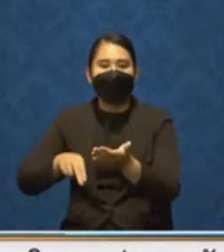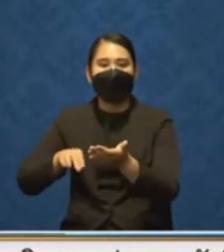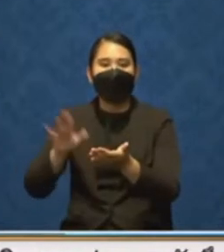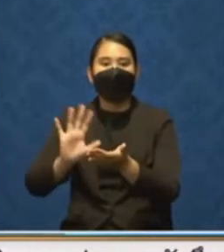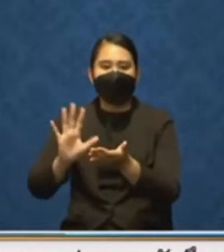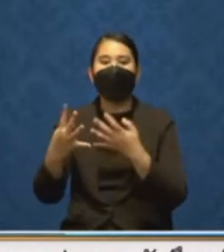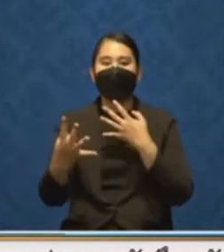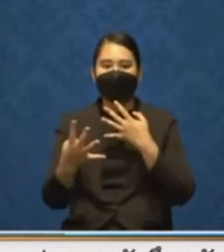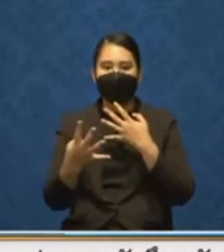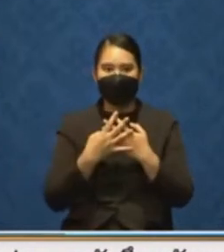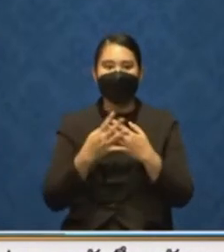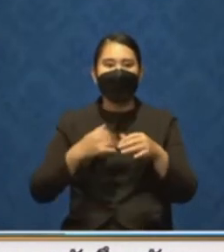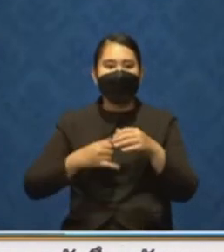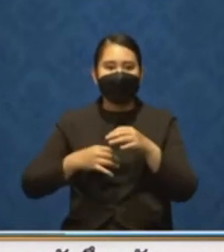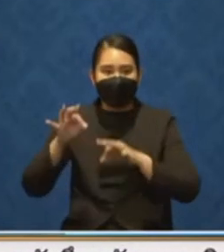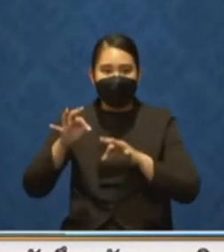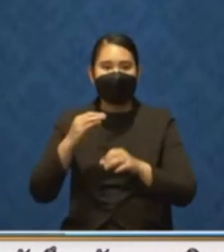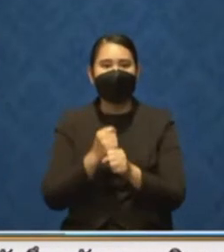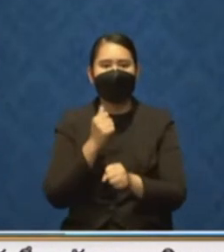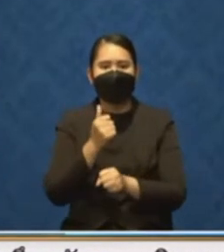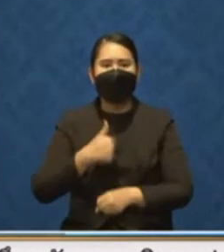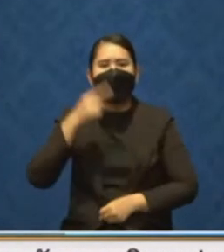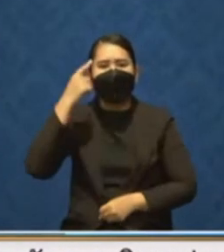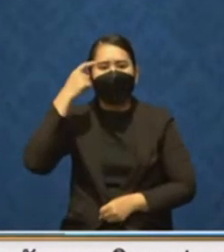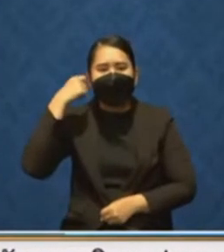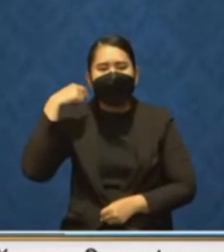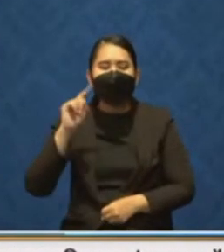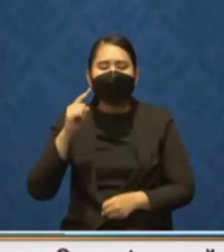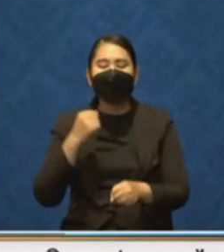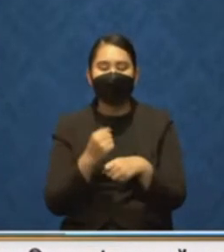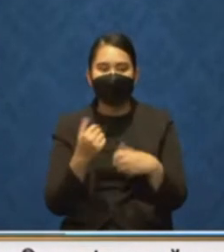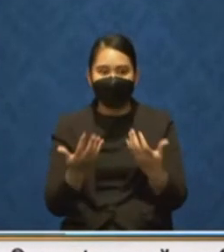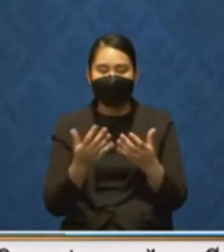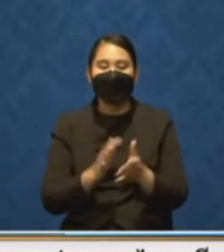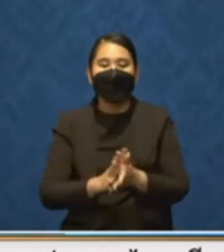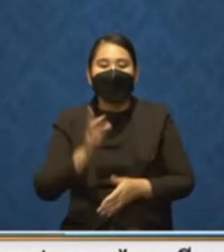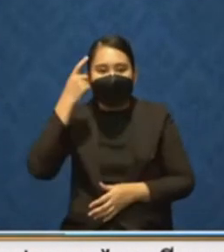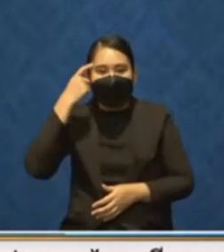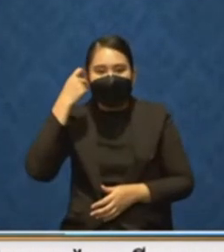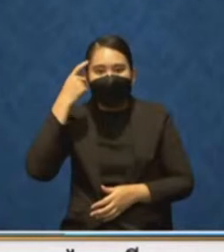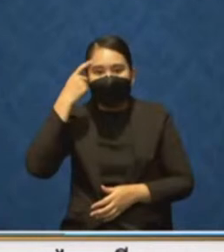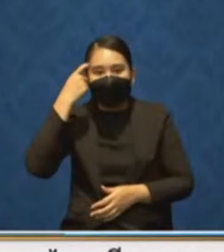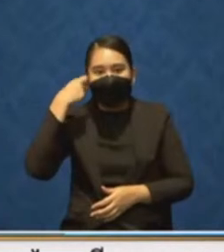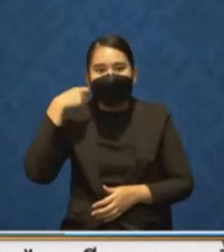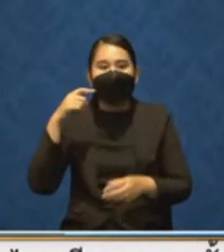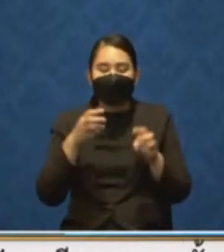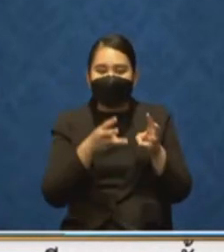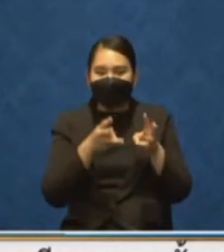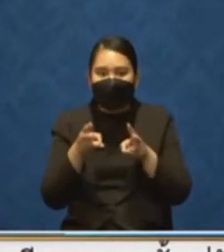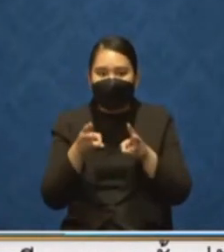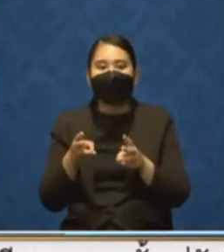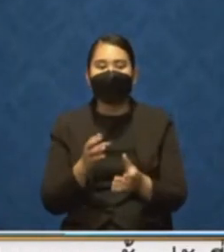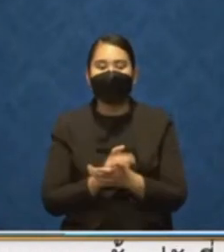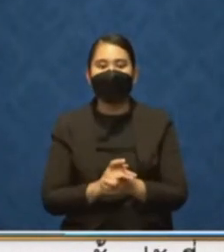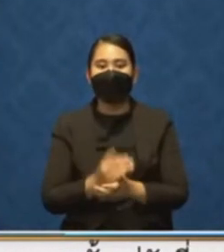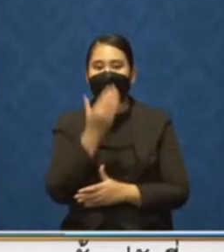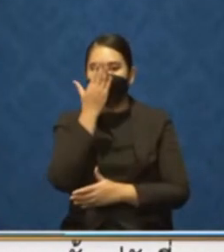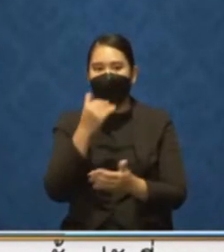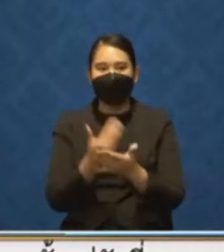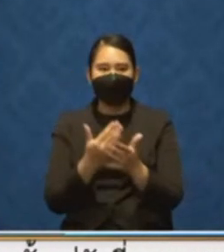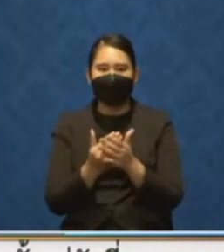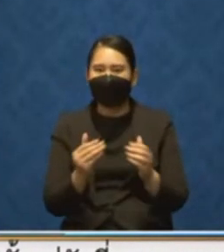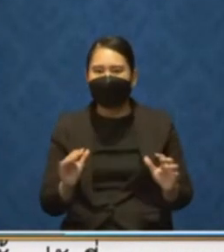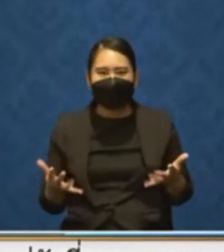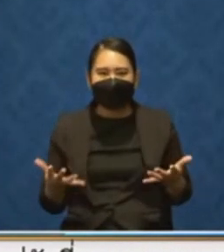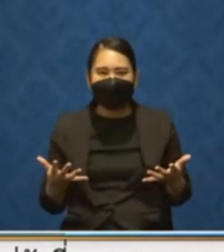อาจจะกรรมติดตัวนะครับก็มีทำไงเหมือนกันนะก็ต้องหาวิธีการในที่เหมาะสมมานะเพราะว่าเขาไม่มีเงินจริงๆแต่